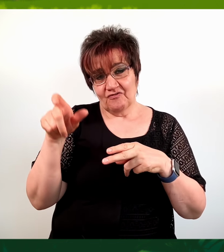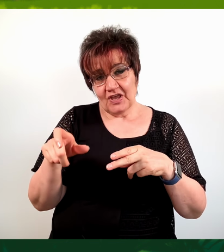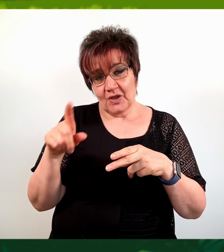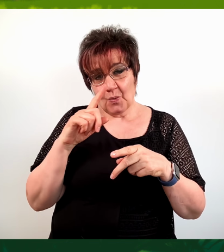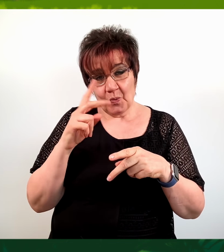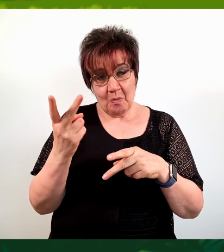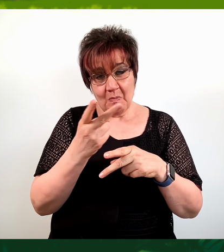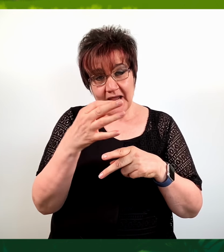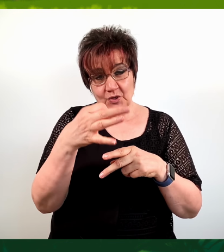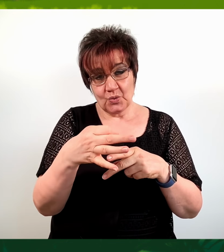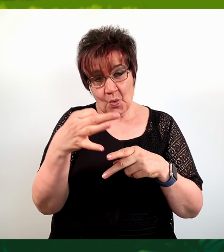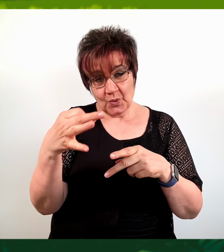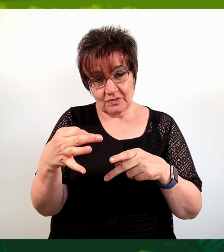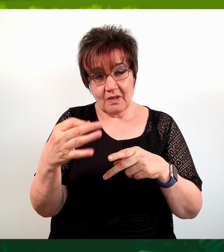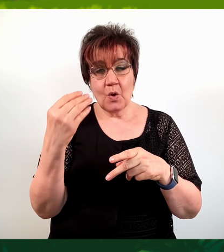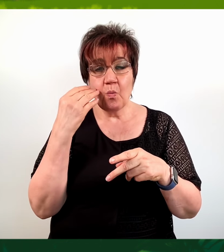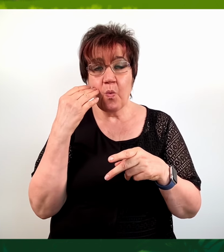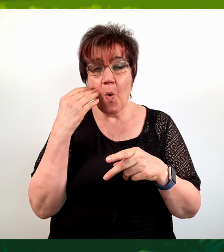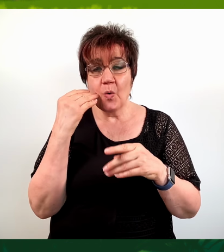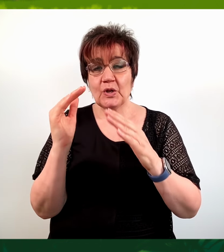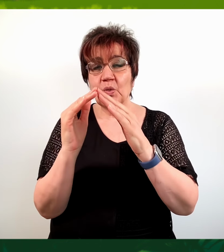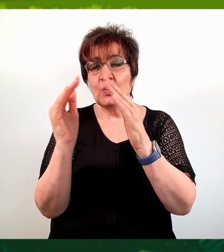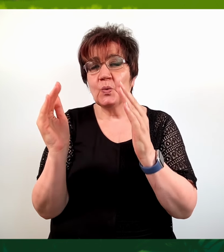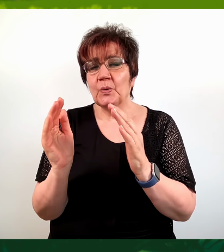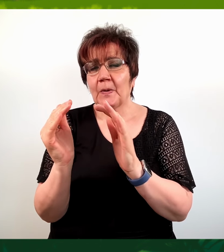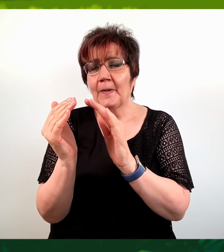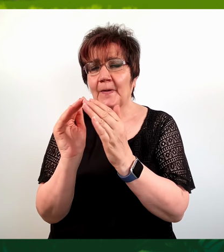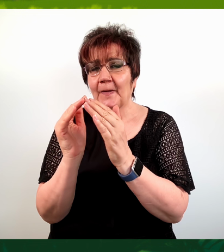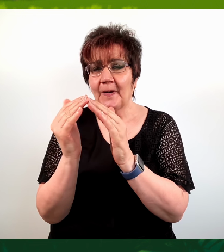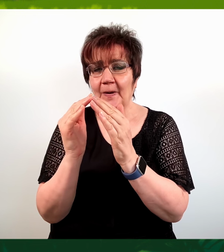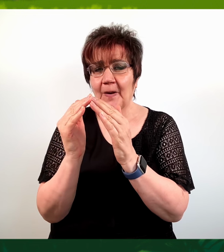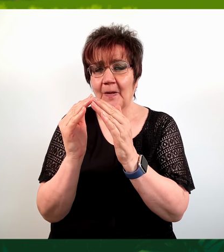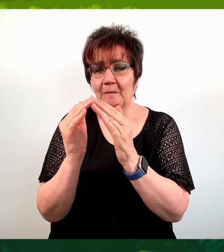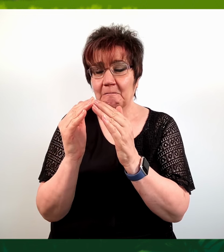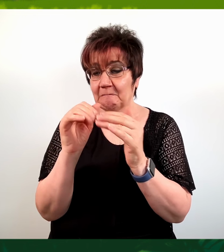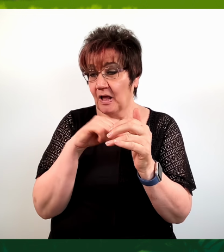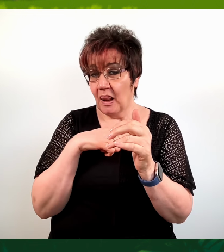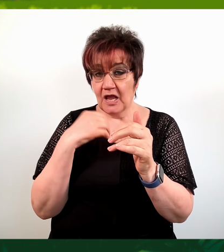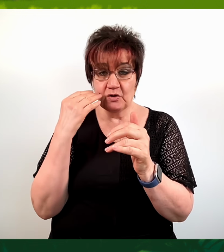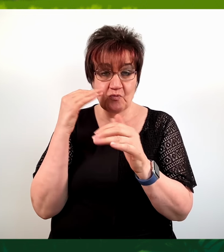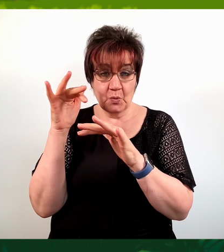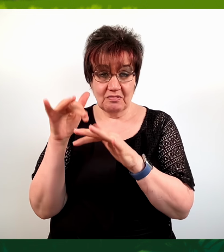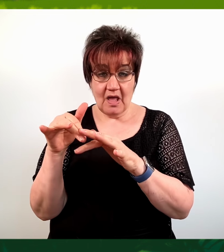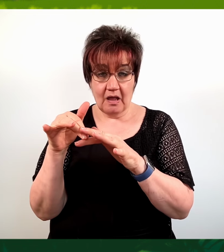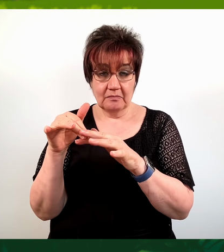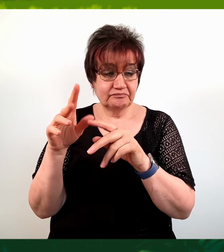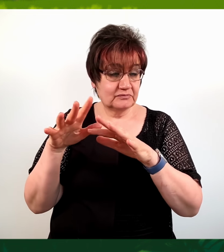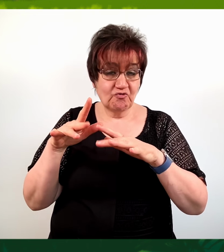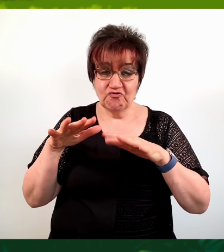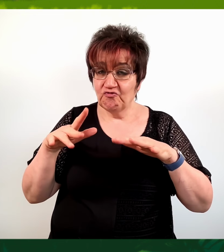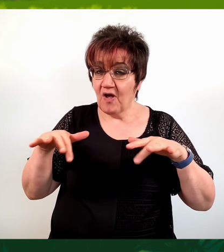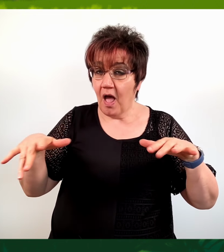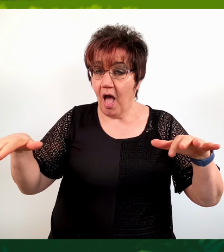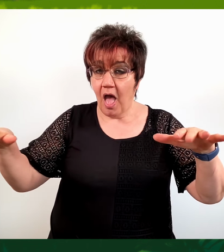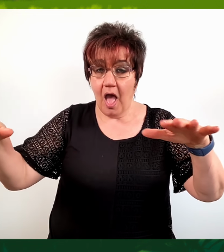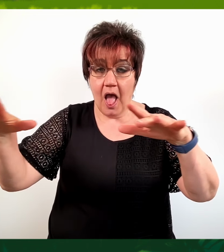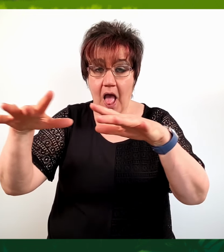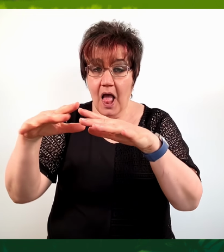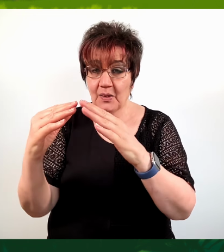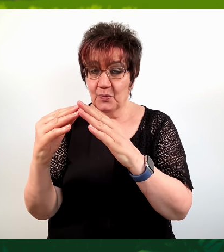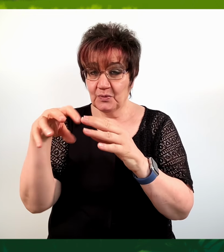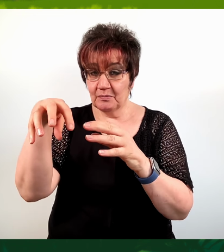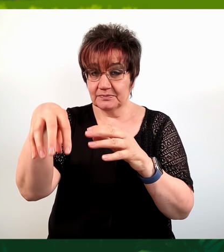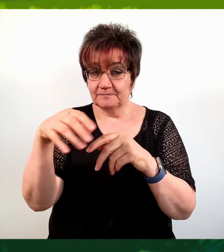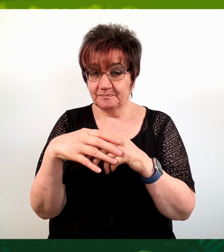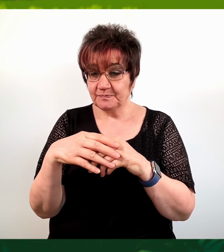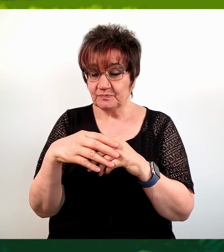beiden Töchtern in einer kleinen Hütte allein in einem großen Wald. Vor dieser Hütte standen